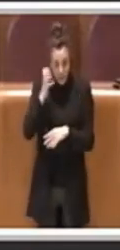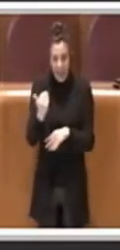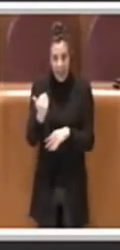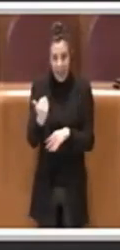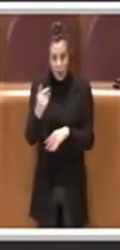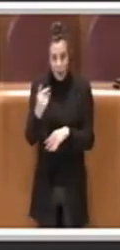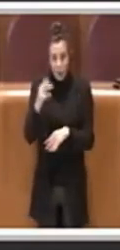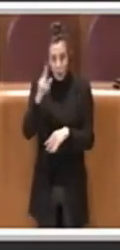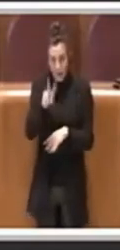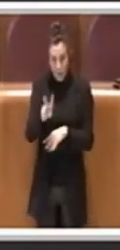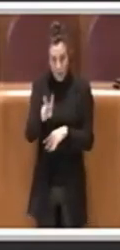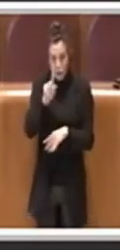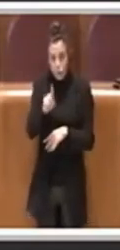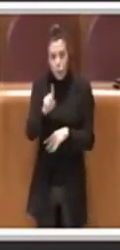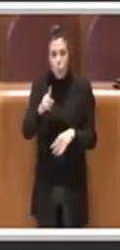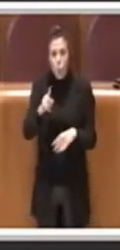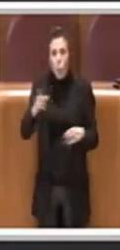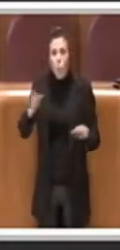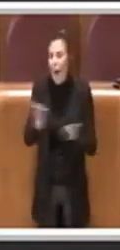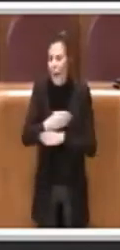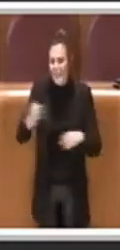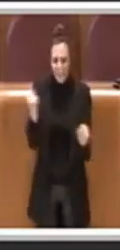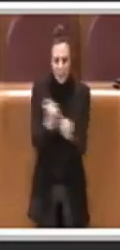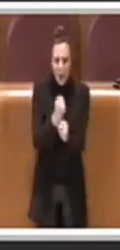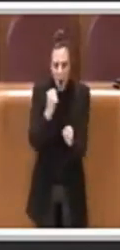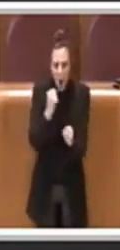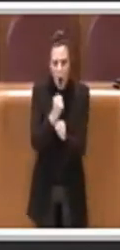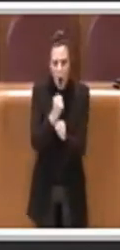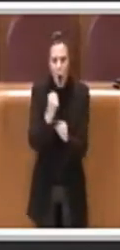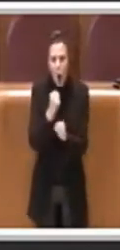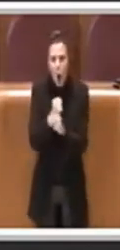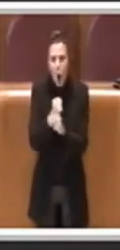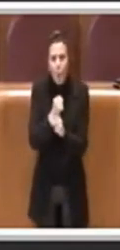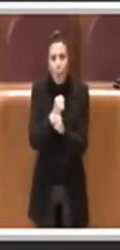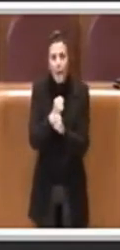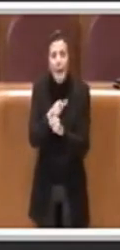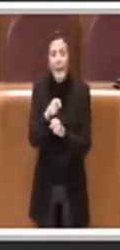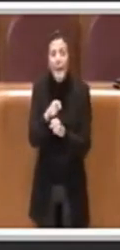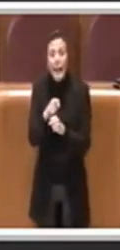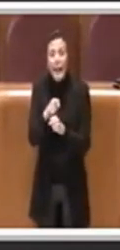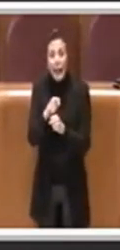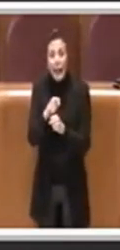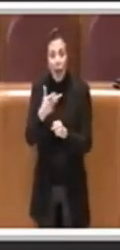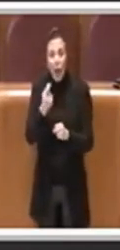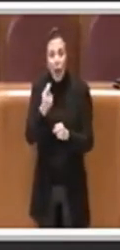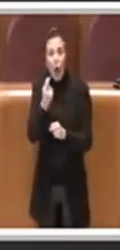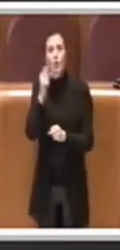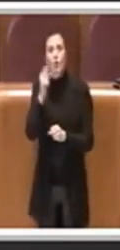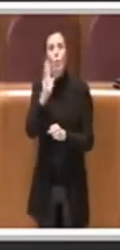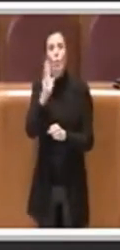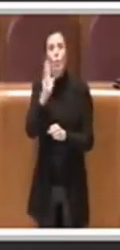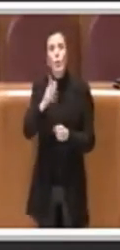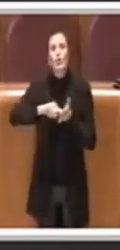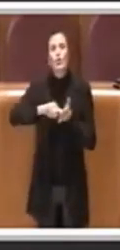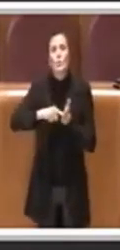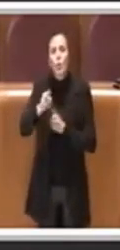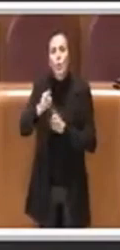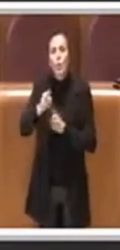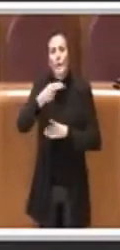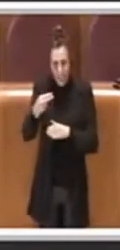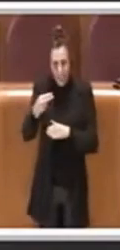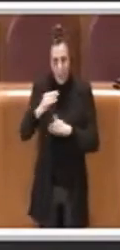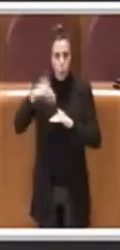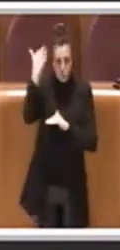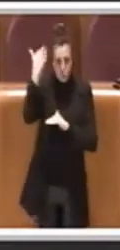2021 per tutte le opere che eccedono i 15 milioni di euro in opere complesse e obbligatorio usare questa metodologia